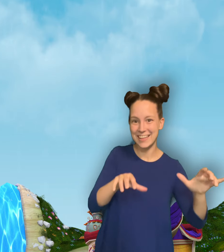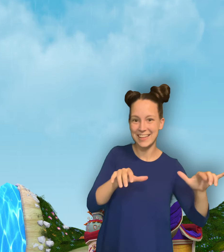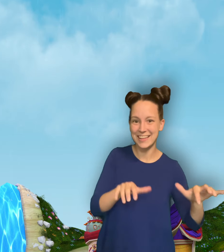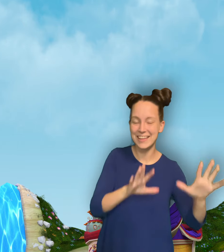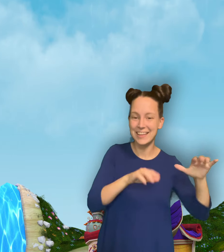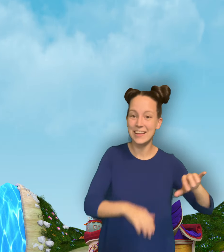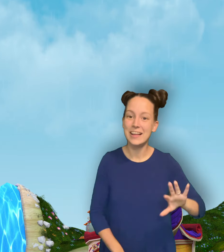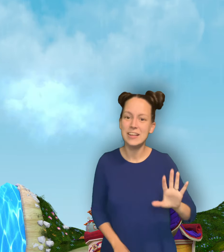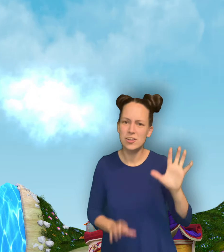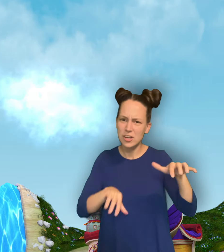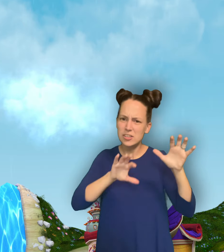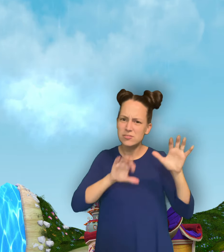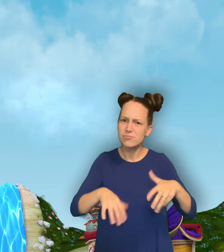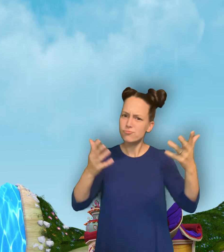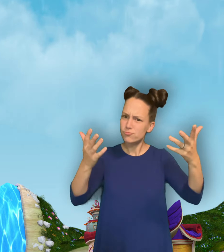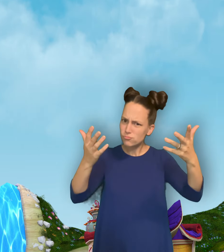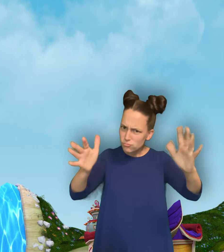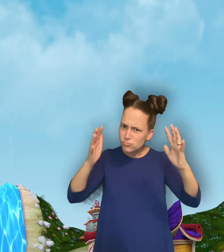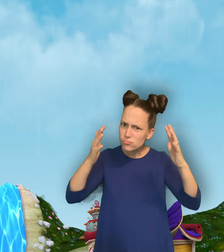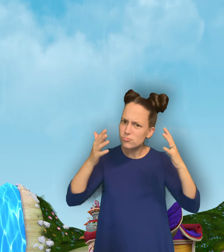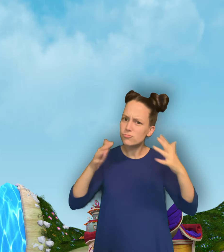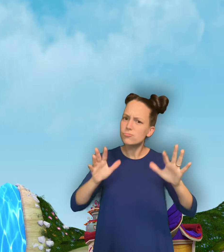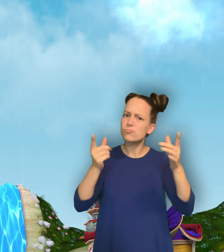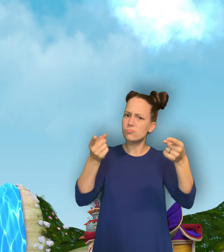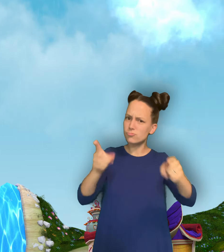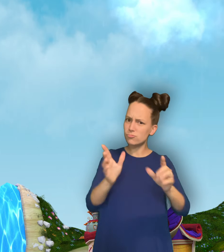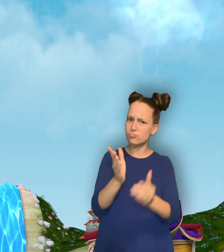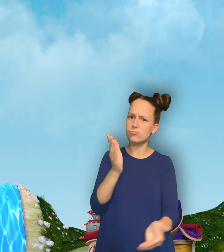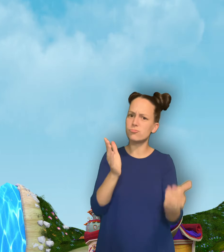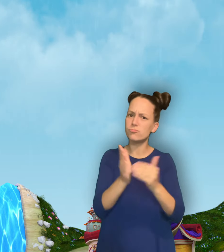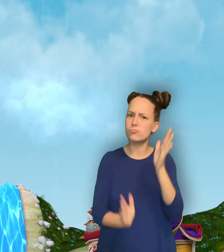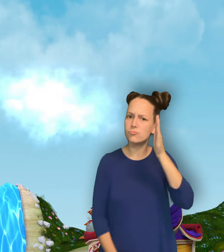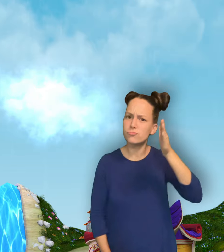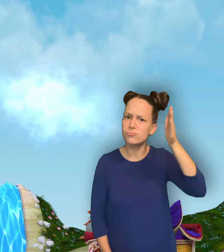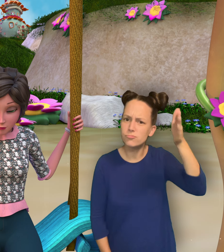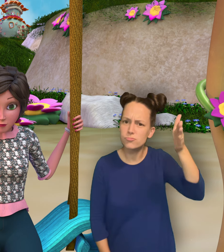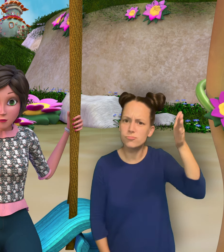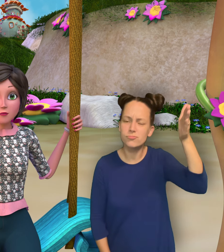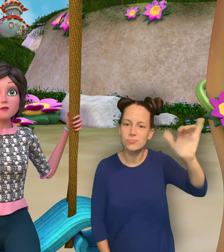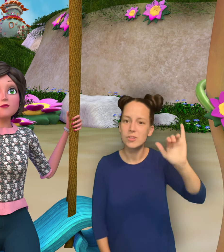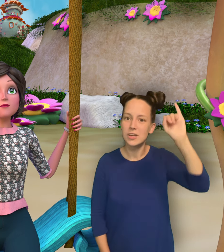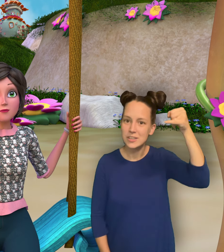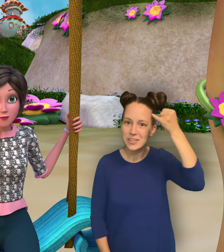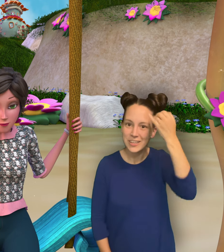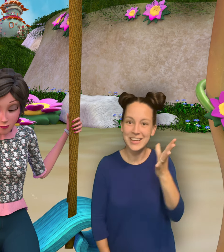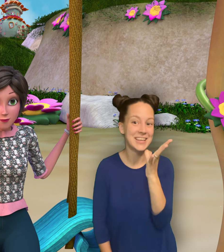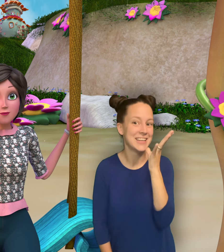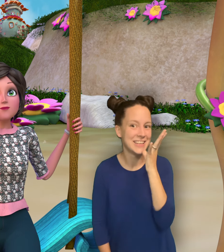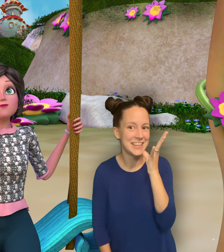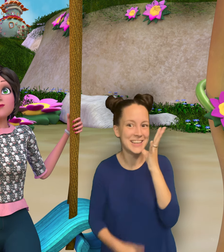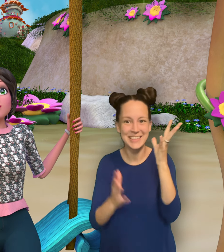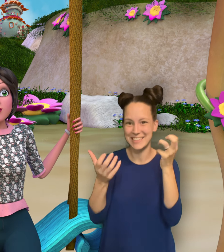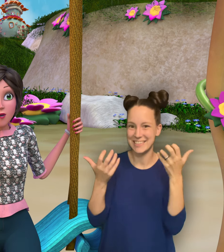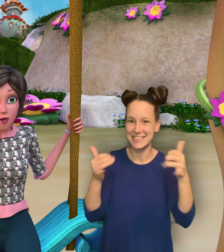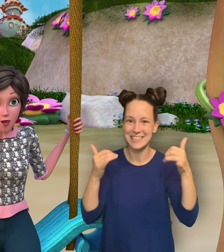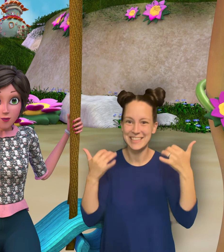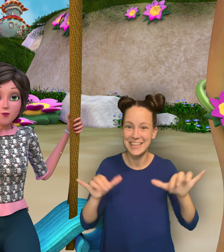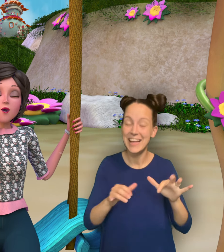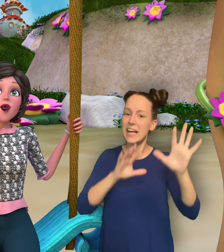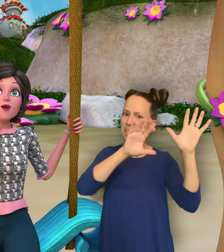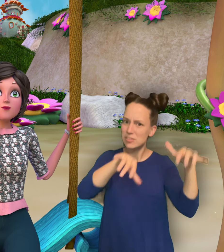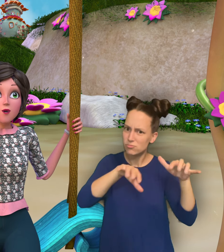け雨ああけ出直しておいてお母さん遊び